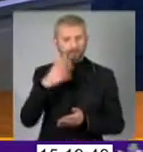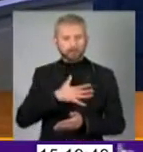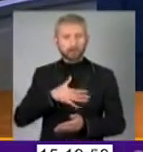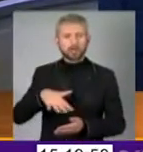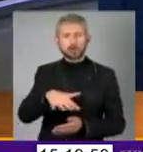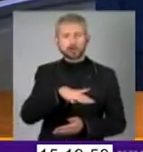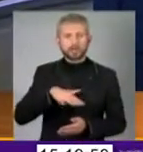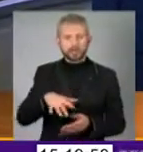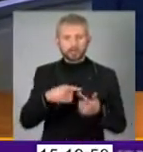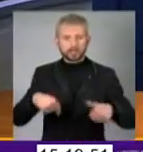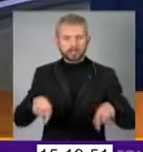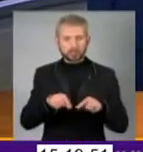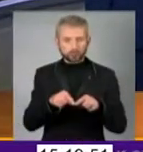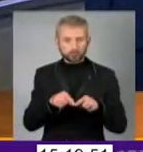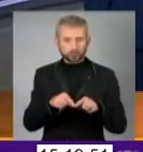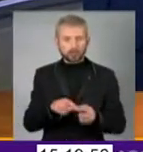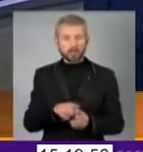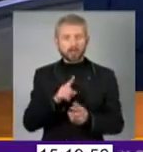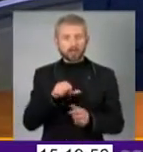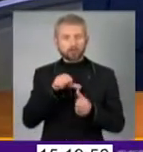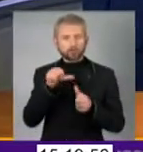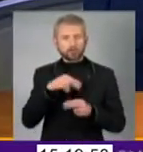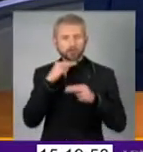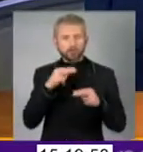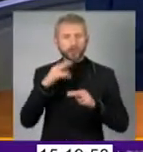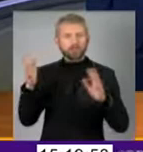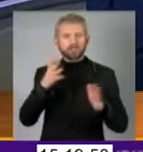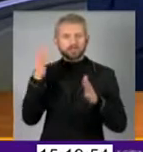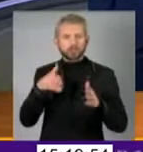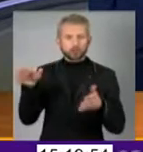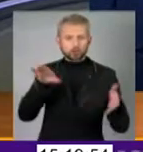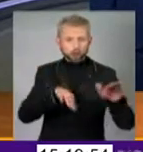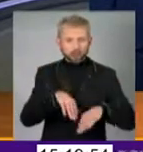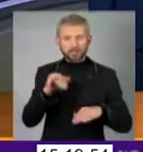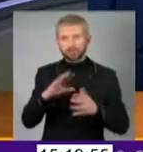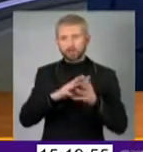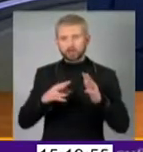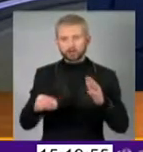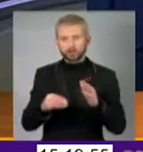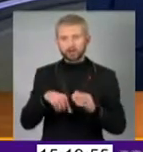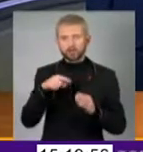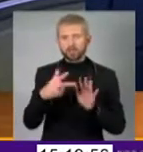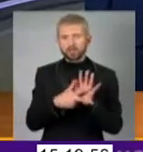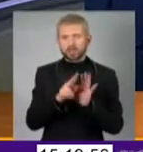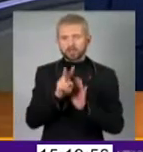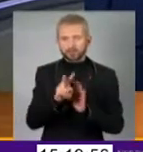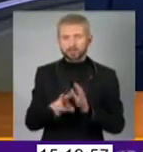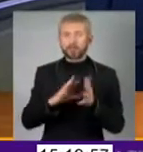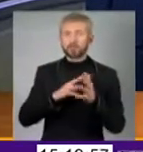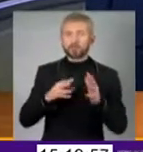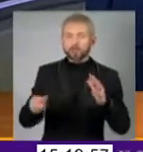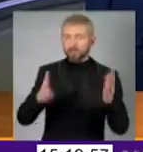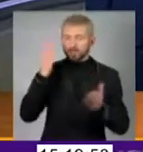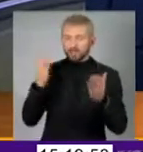єдиною дільницею, але особлива увага – це Вітряні гори і Виноградар, 82-й виборчий округ. Отже, Виноградар та Вітряні